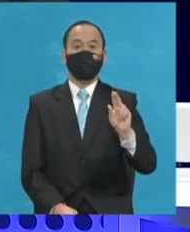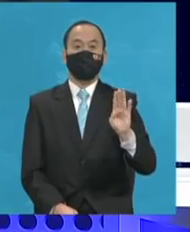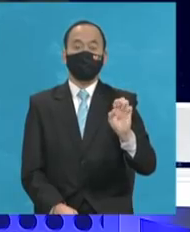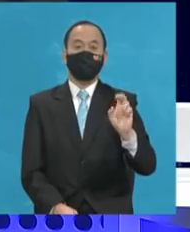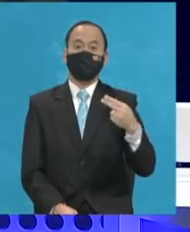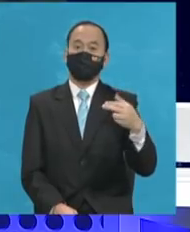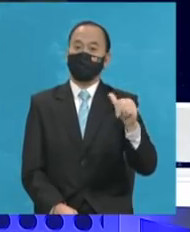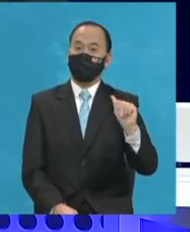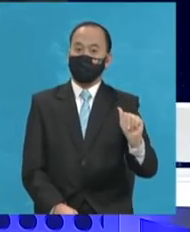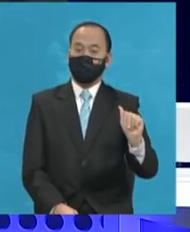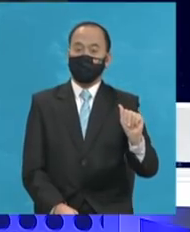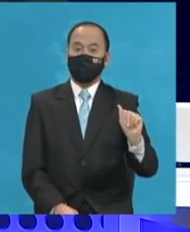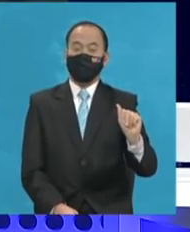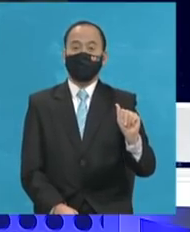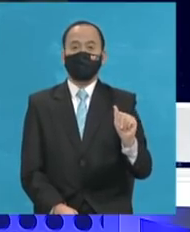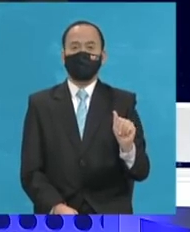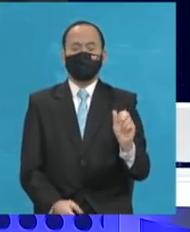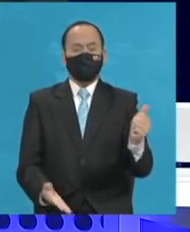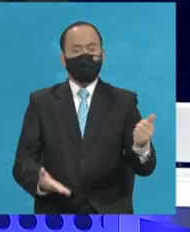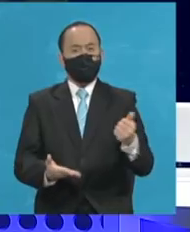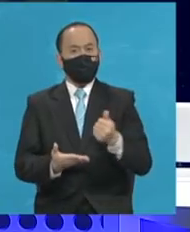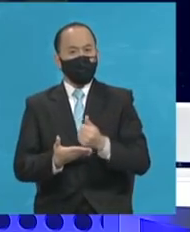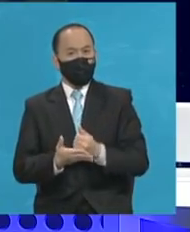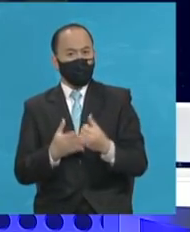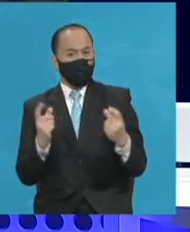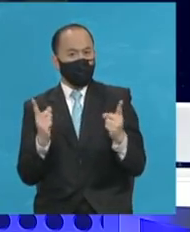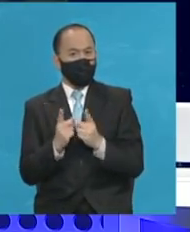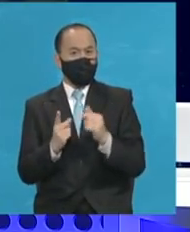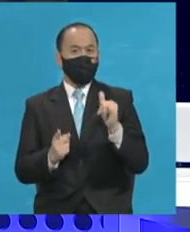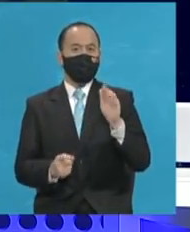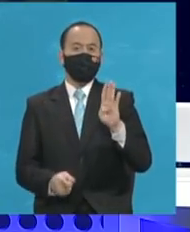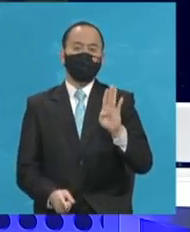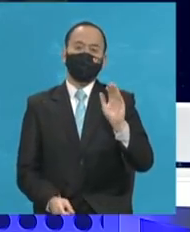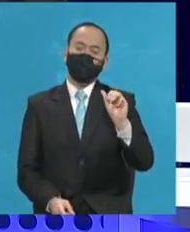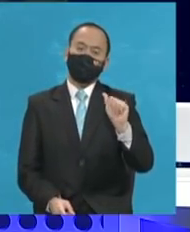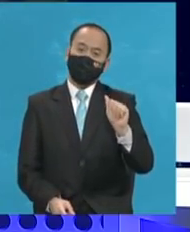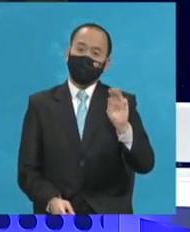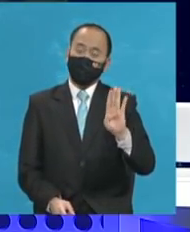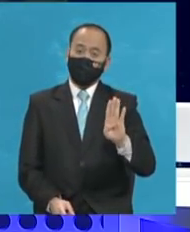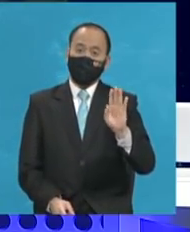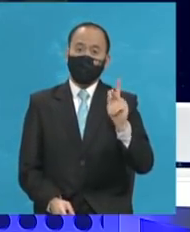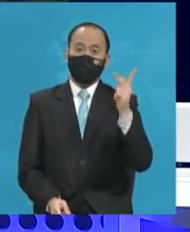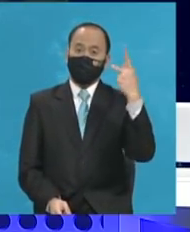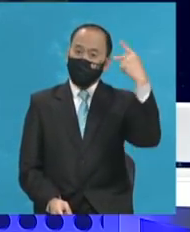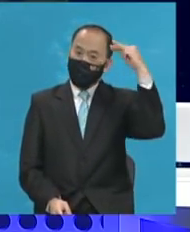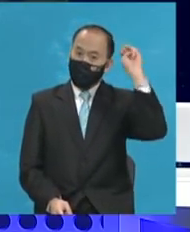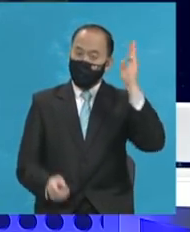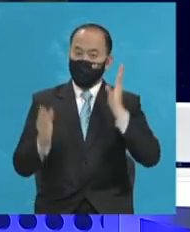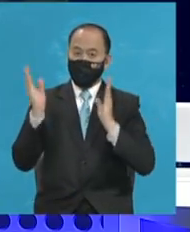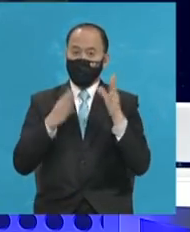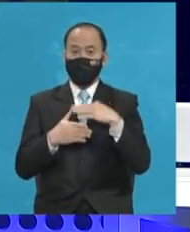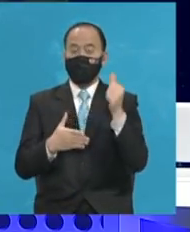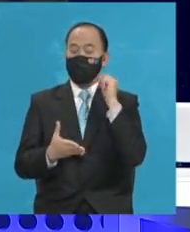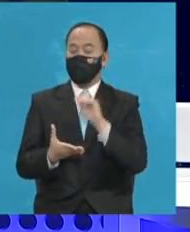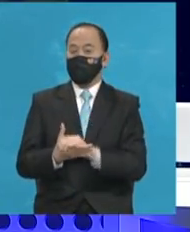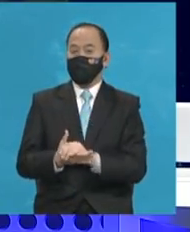pemancar penyiaran alhaji Muhammad Alam berkenan menerima menghadap yang amat berhormat Perdana Menteri Malaysia dan istri majelis